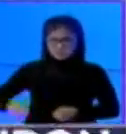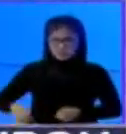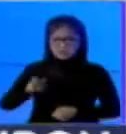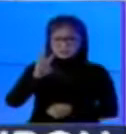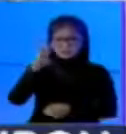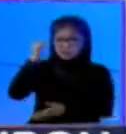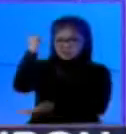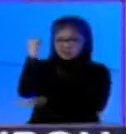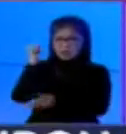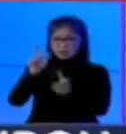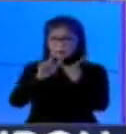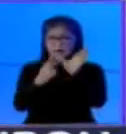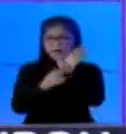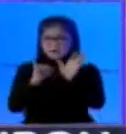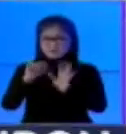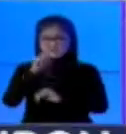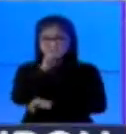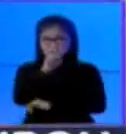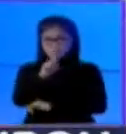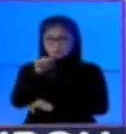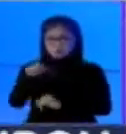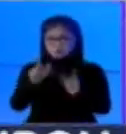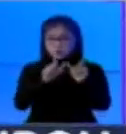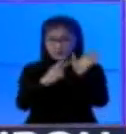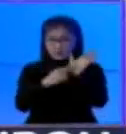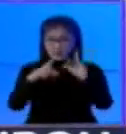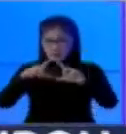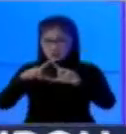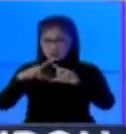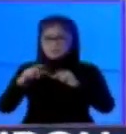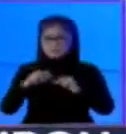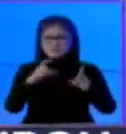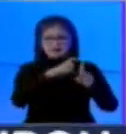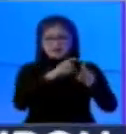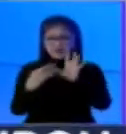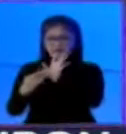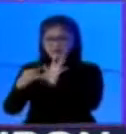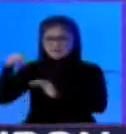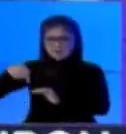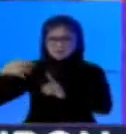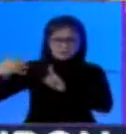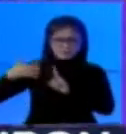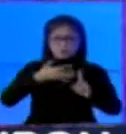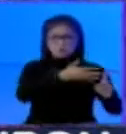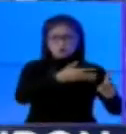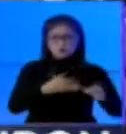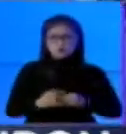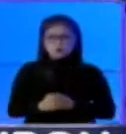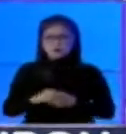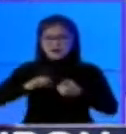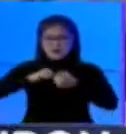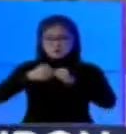Indonesia ditangkap, sementara 1 warga negara asing tersangka lainnya berinisial DM masih diburu. Kasus ini